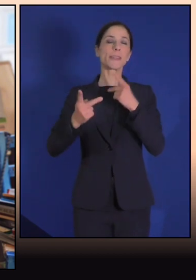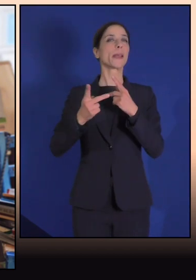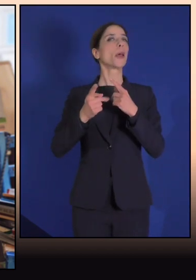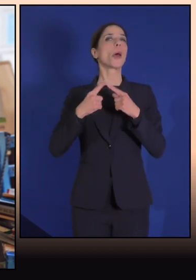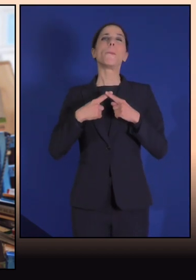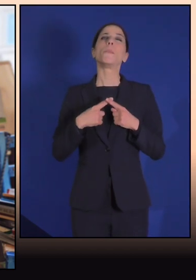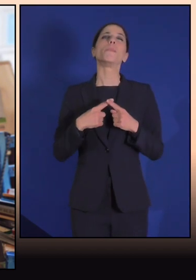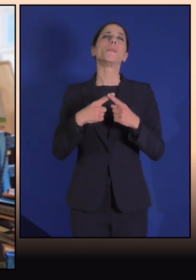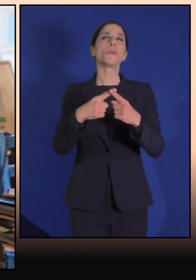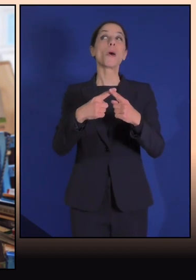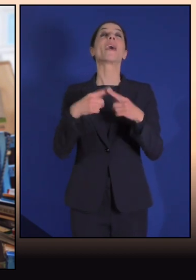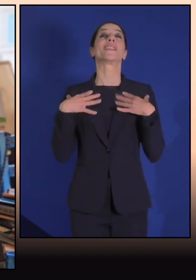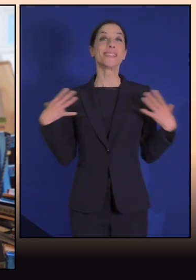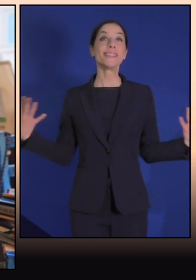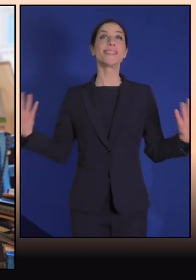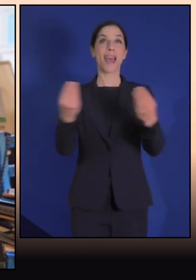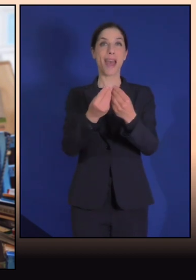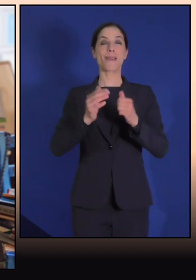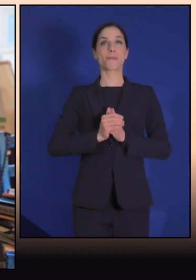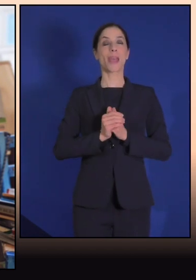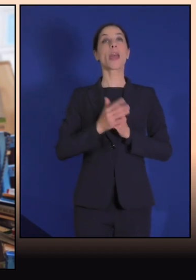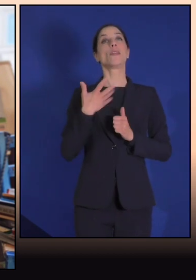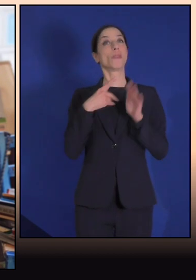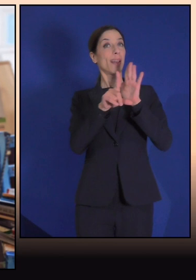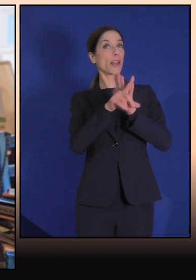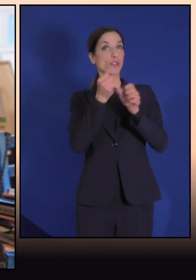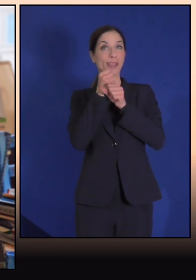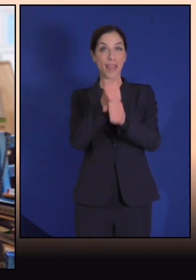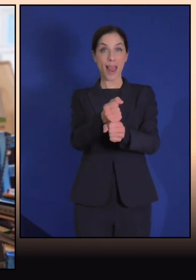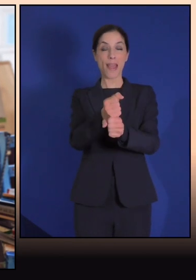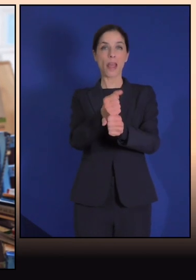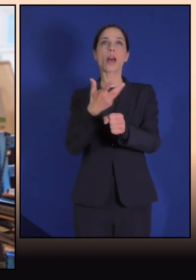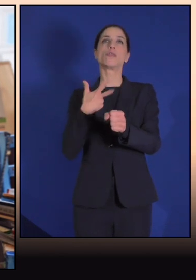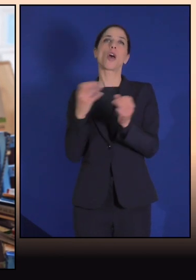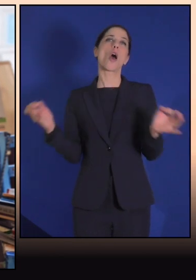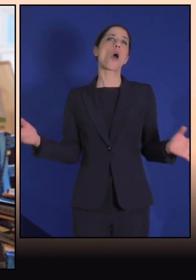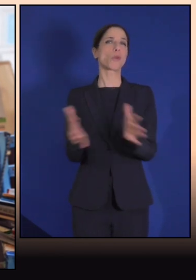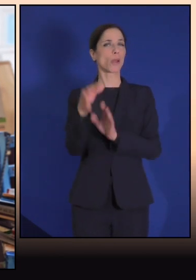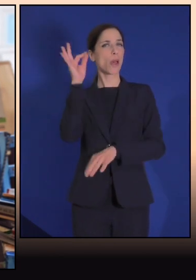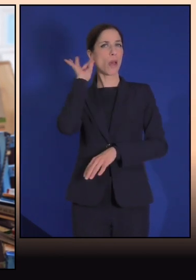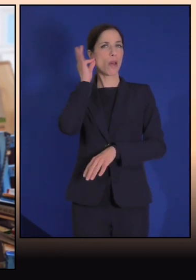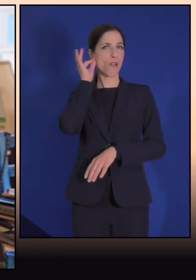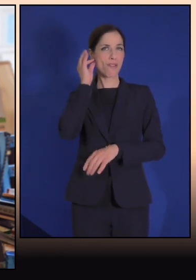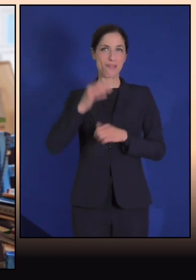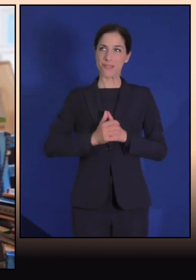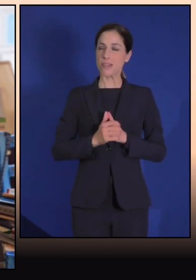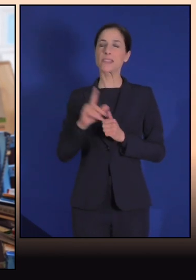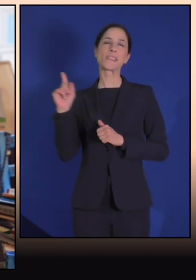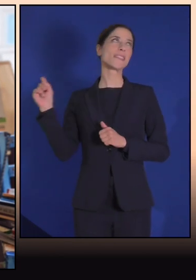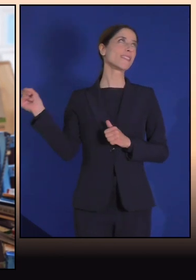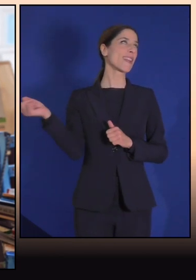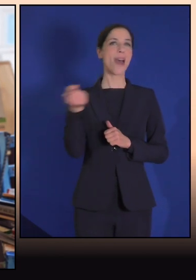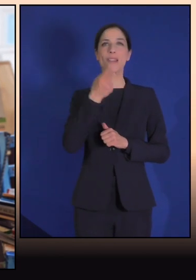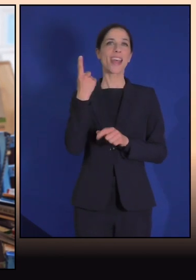tutti insieme. Con la legge delega abbiamo una grande opportunità, un'opportunità straordinaria